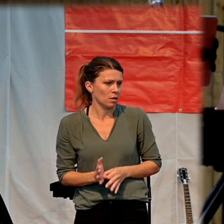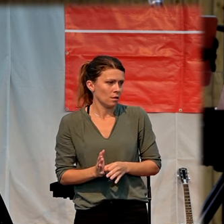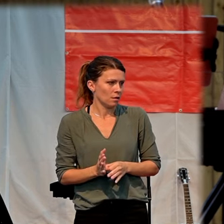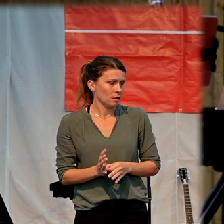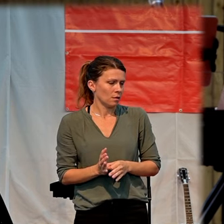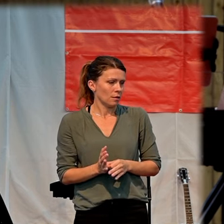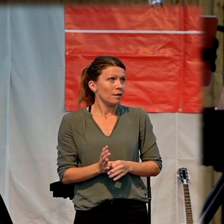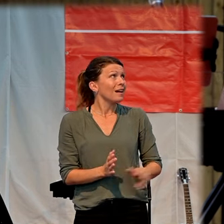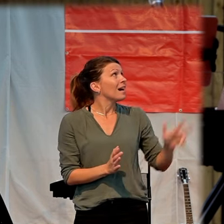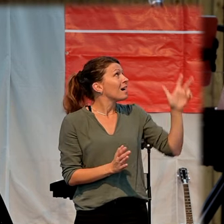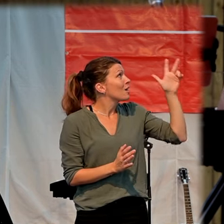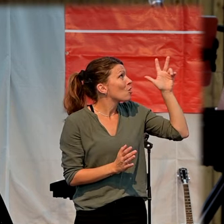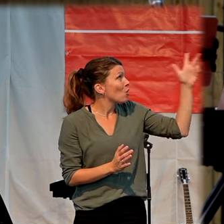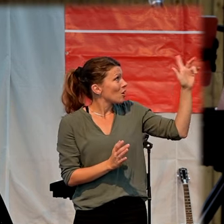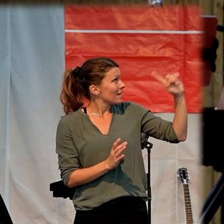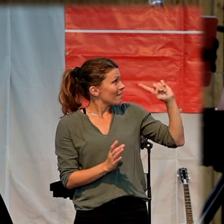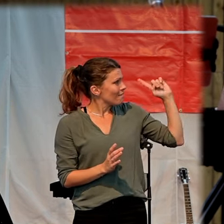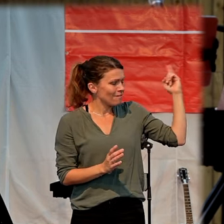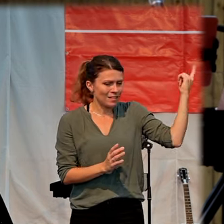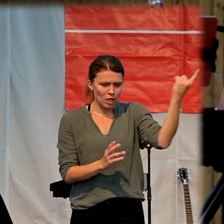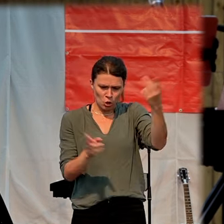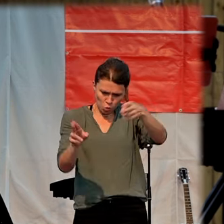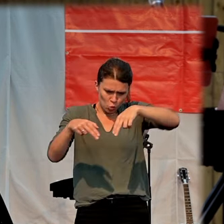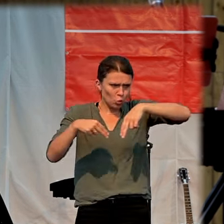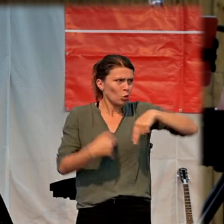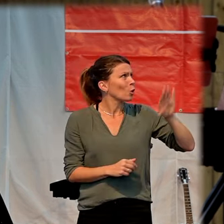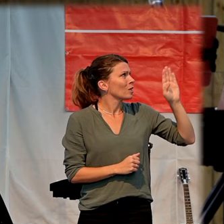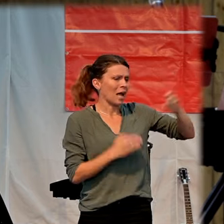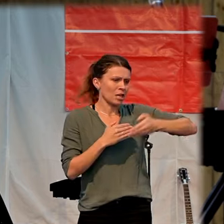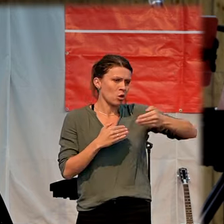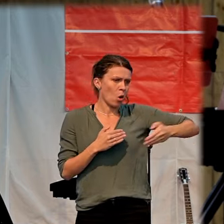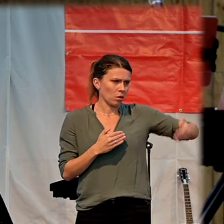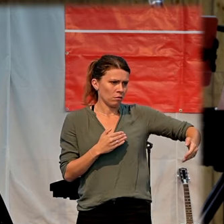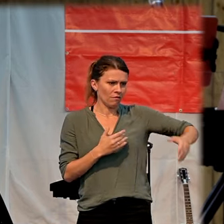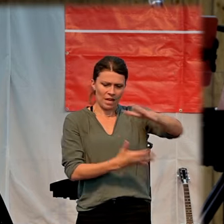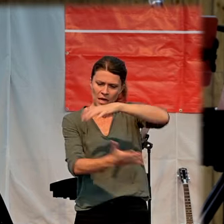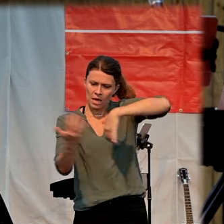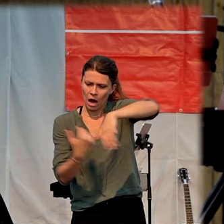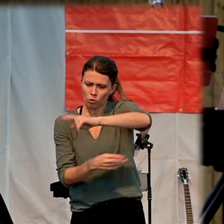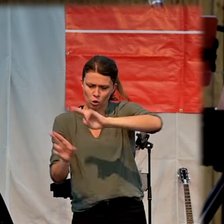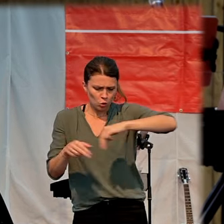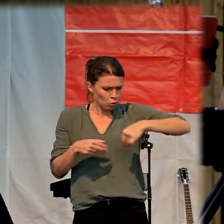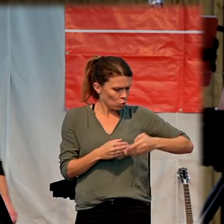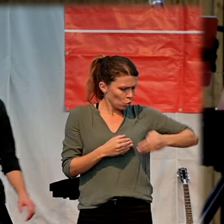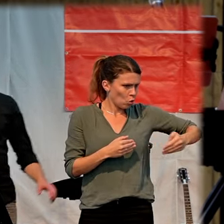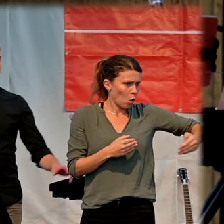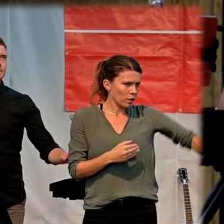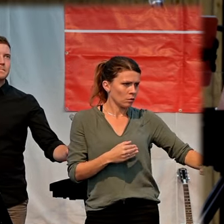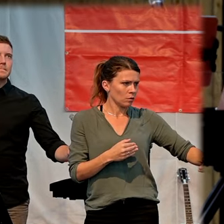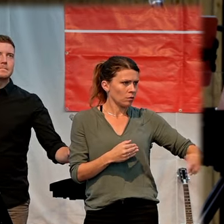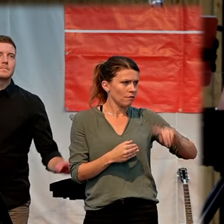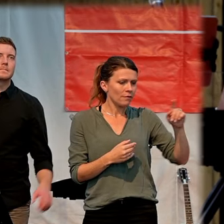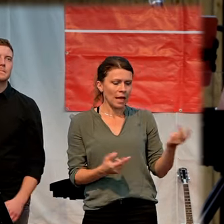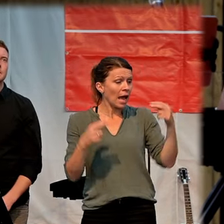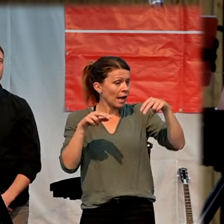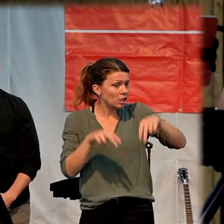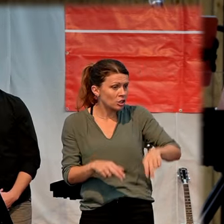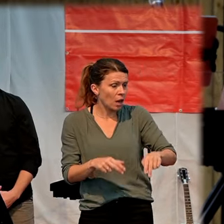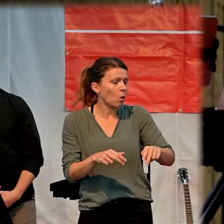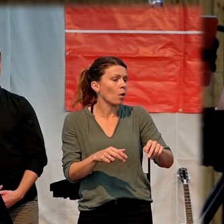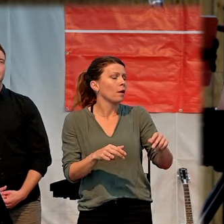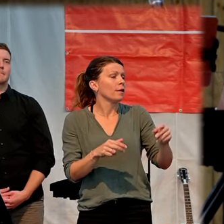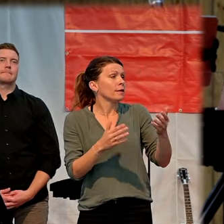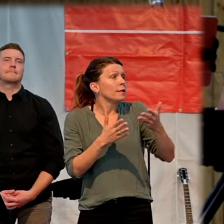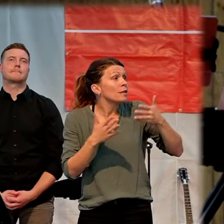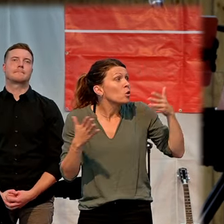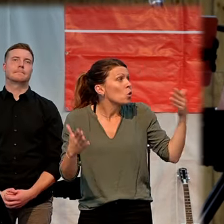dass Gott wieder es so macht, wie es in der Schöpfung war, oder die Wiederherstellung aller Dinge, wie es in der ganz